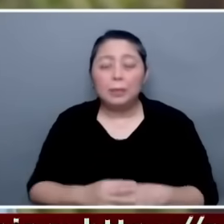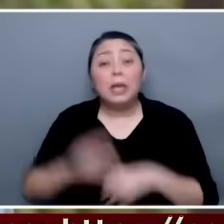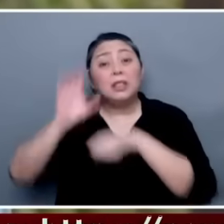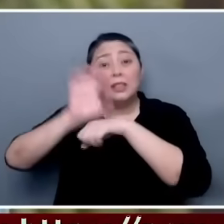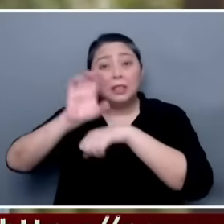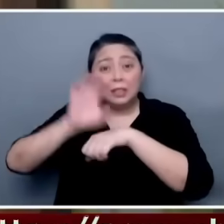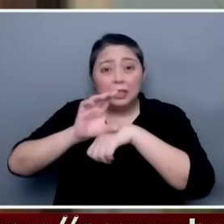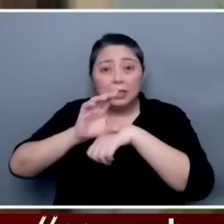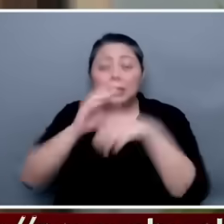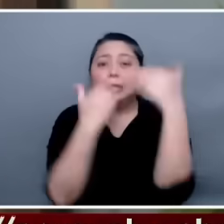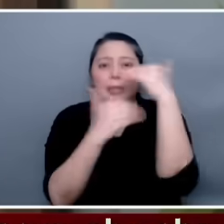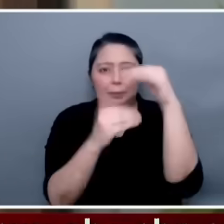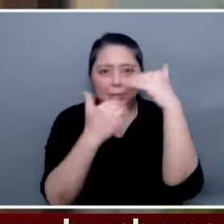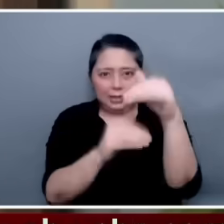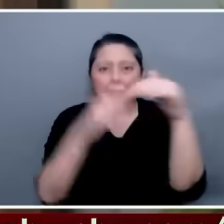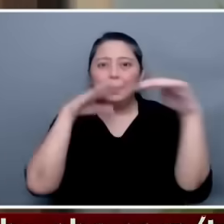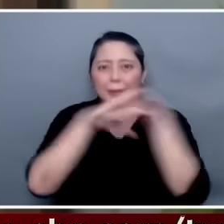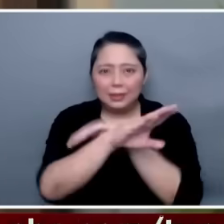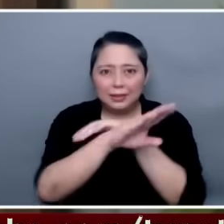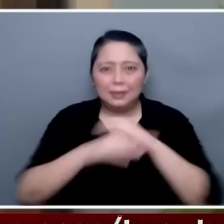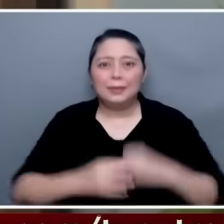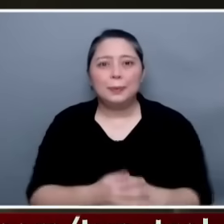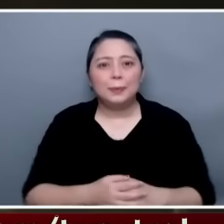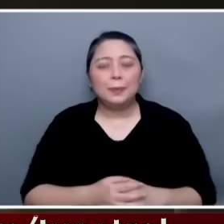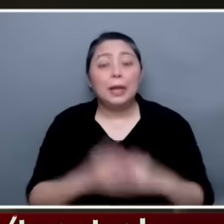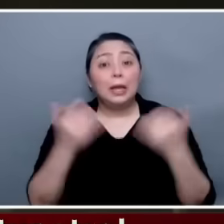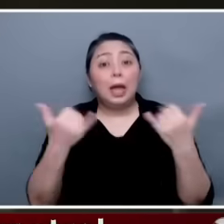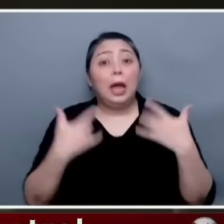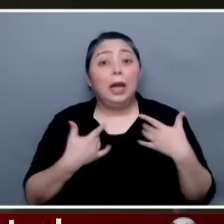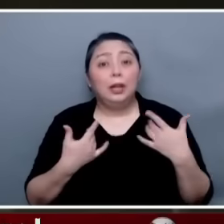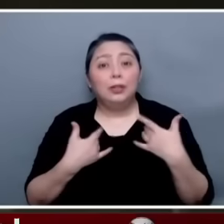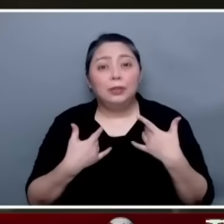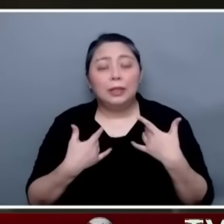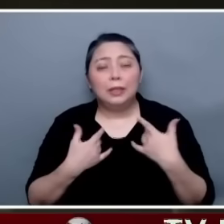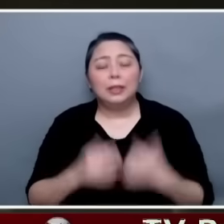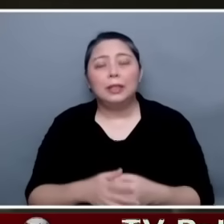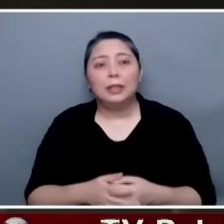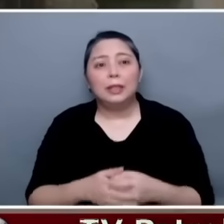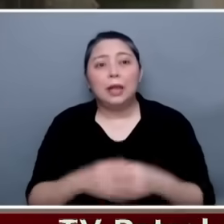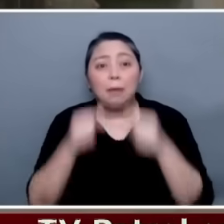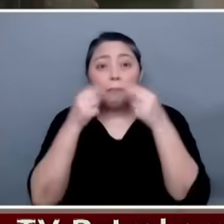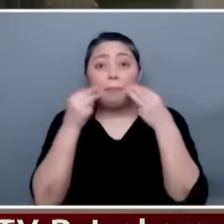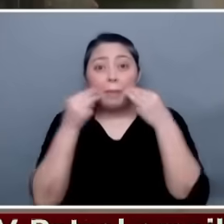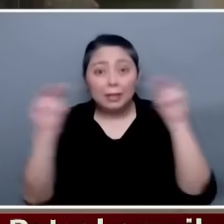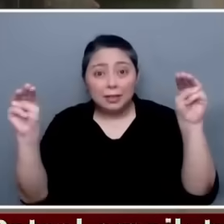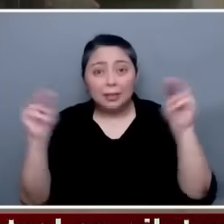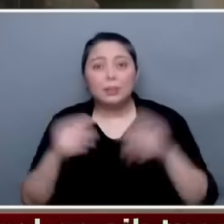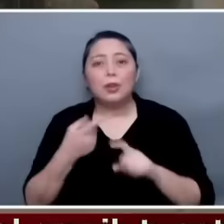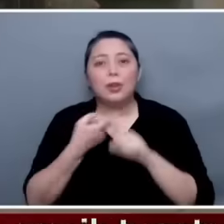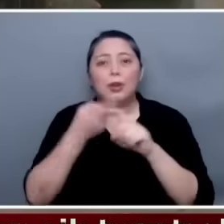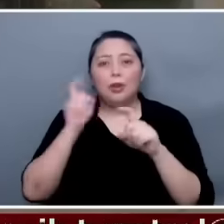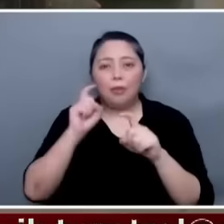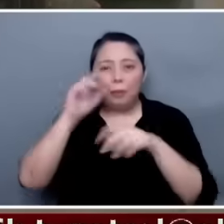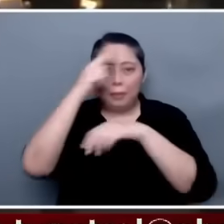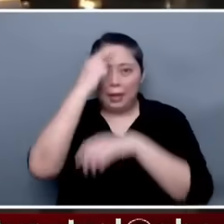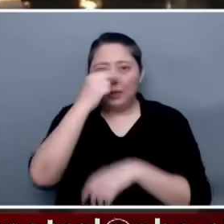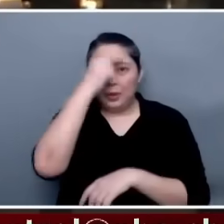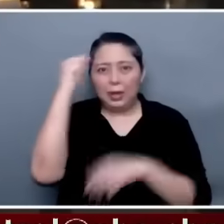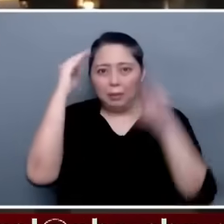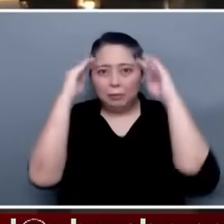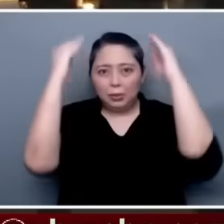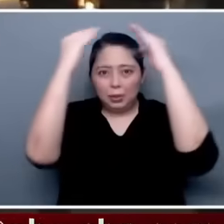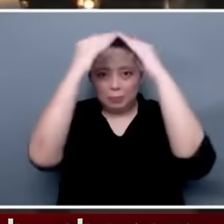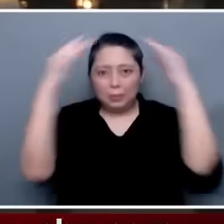Alert Level 3. Sa panayam sa teleradyo, sinabi ng Catholic Bishops Conference of the Philippines o CBCP